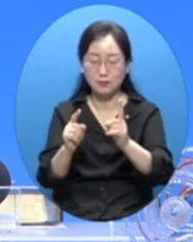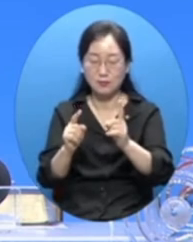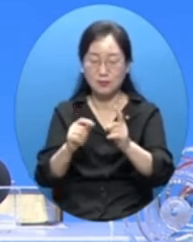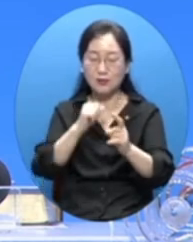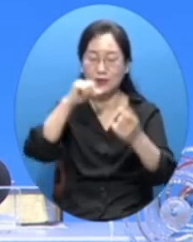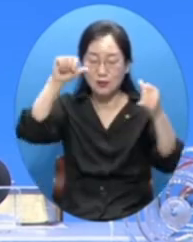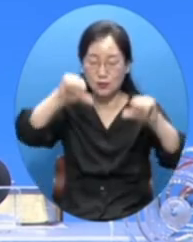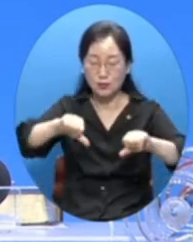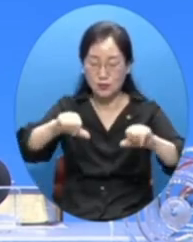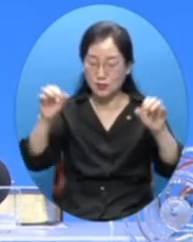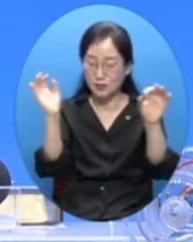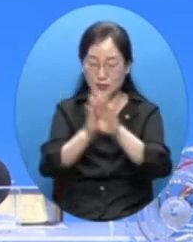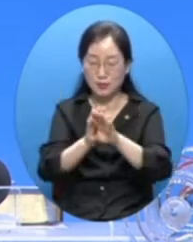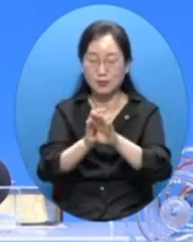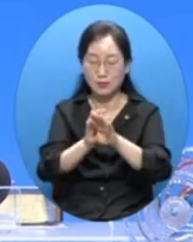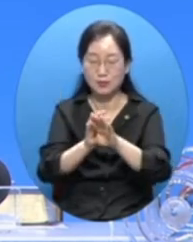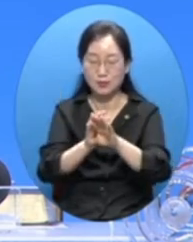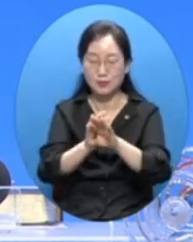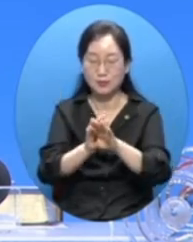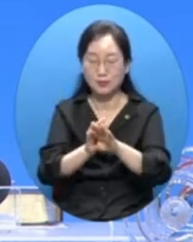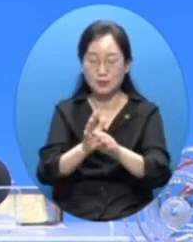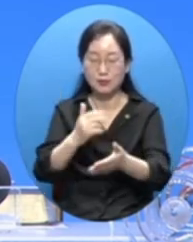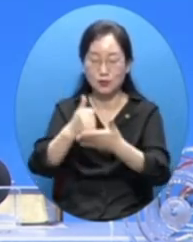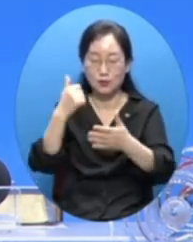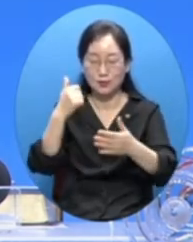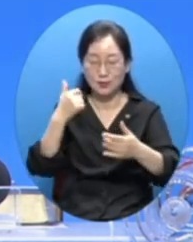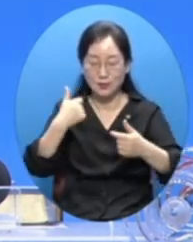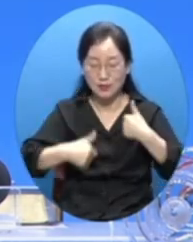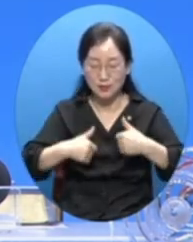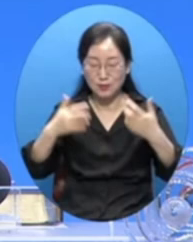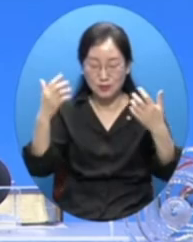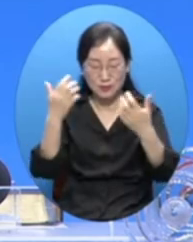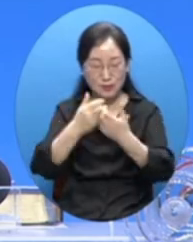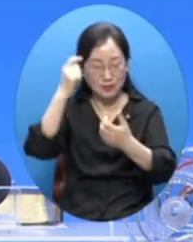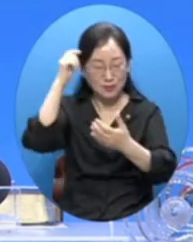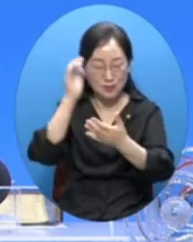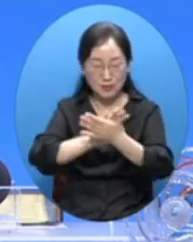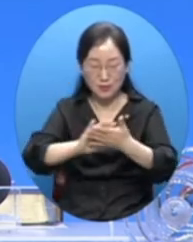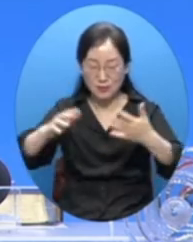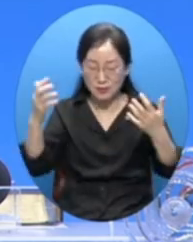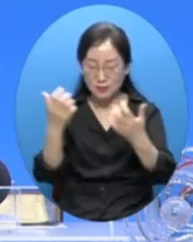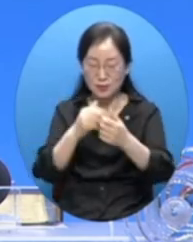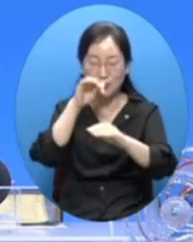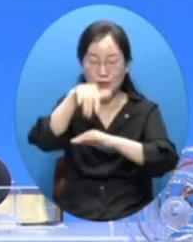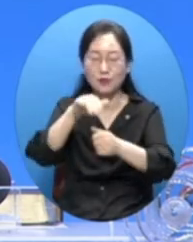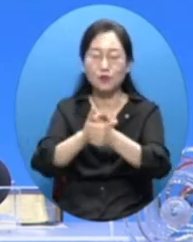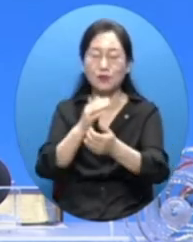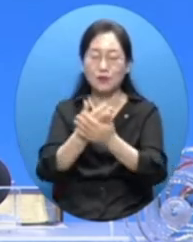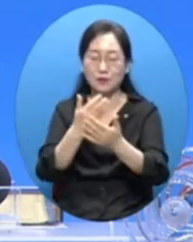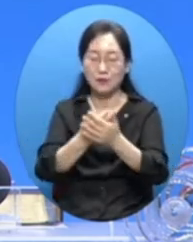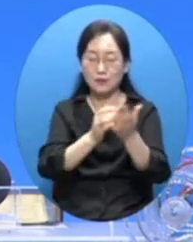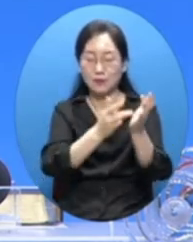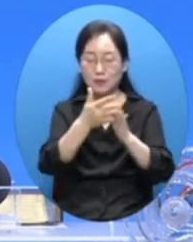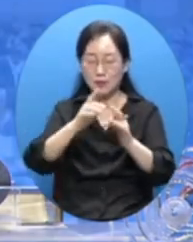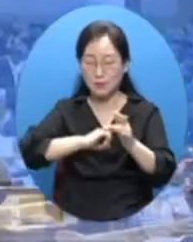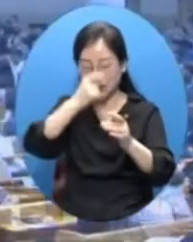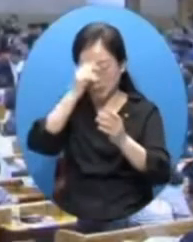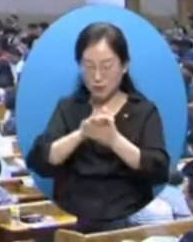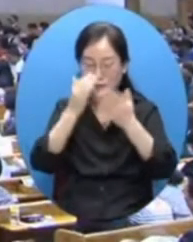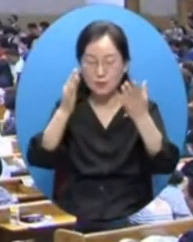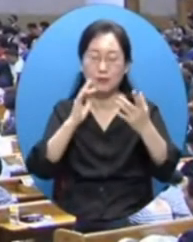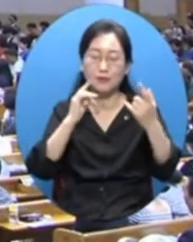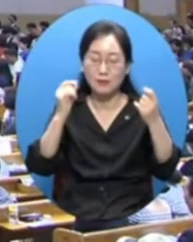가난과 저주가 떠나가고 주님의 기쁨과 평안함이 넘쳐나게 하여 주옵소서. 예수님의 이름으로 기도